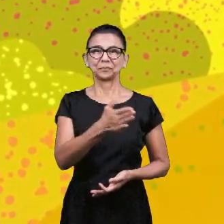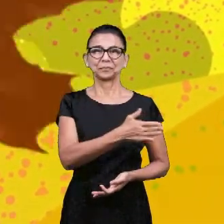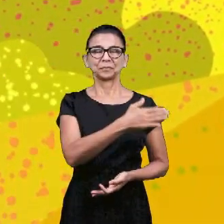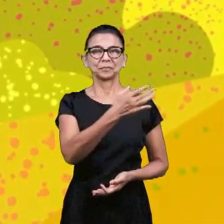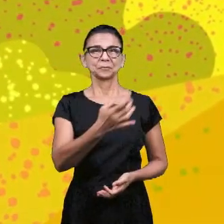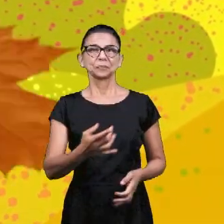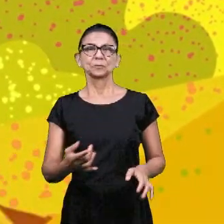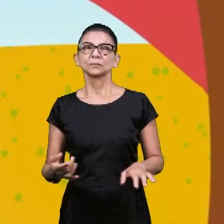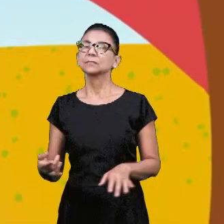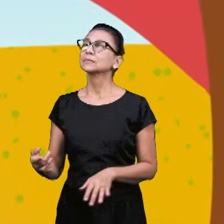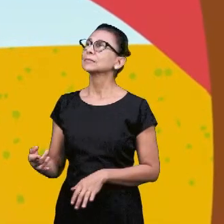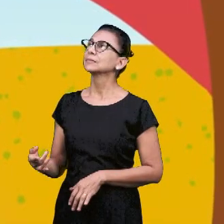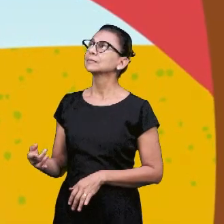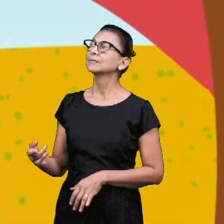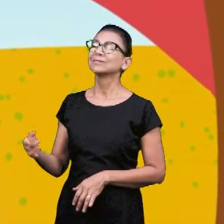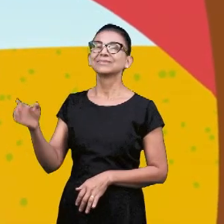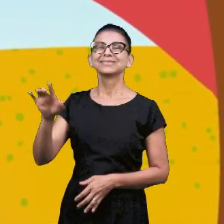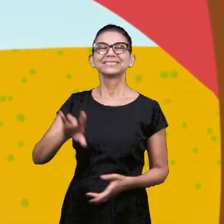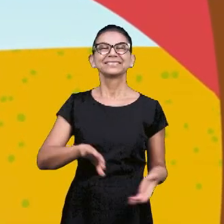Dieu.